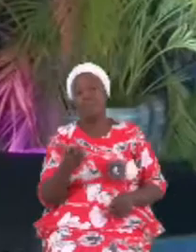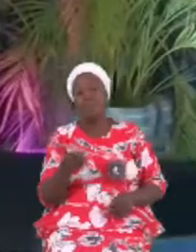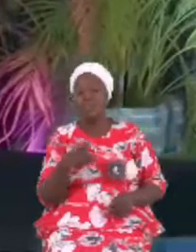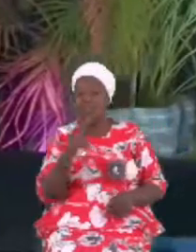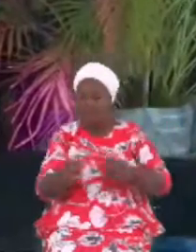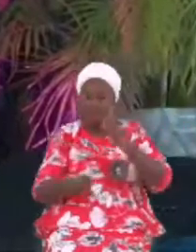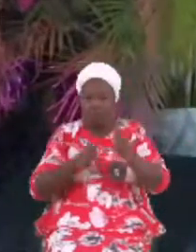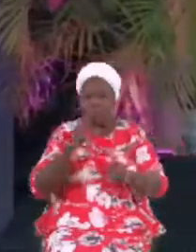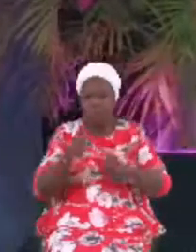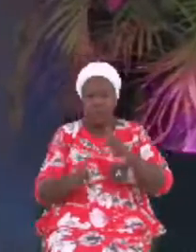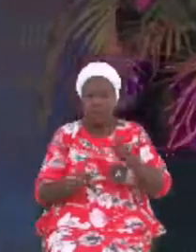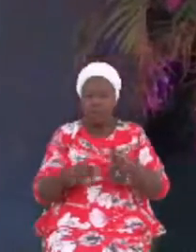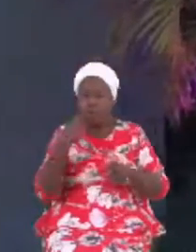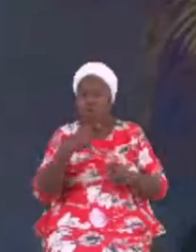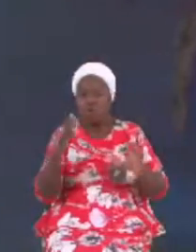Ceux-là